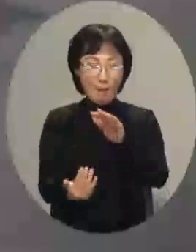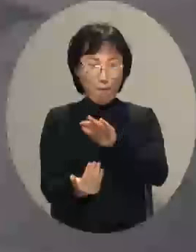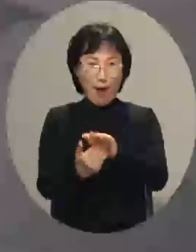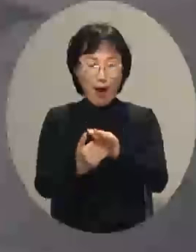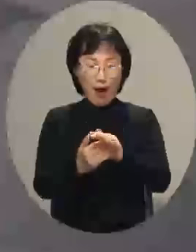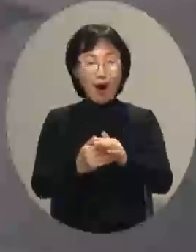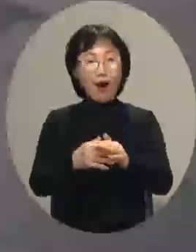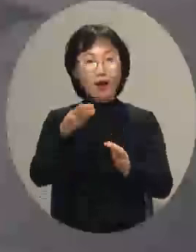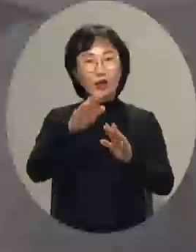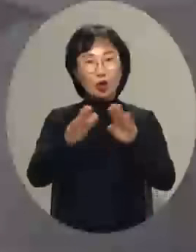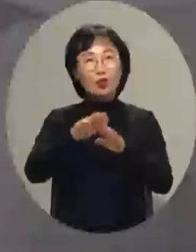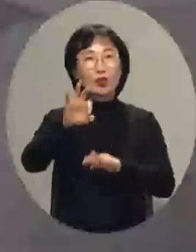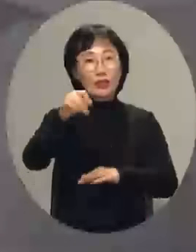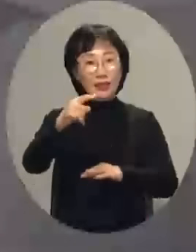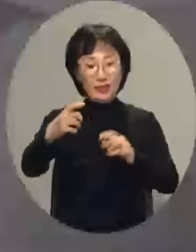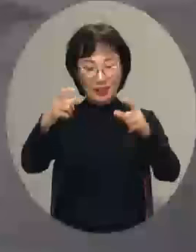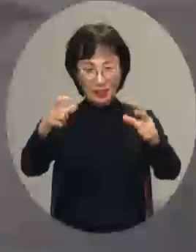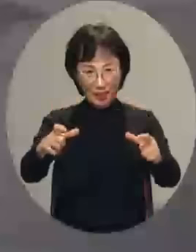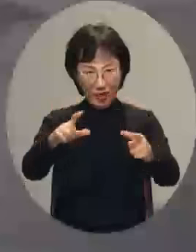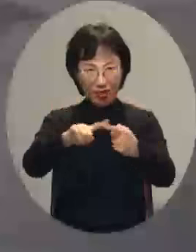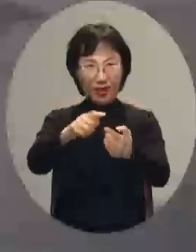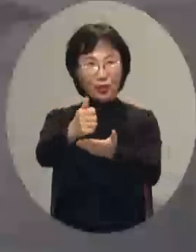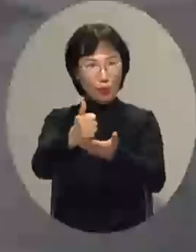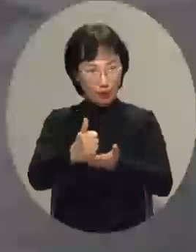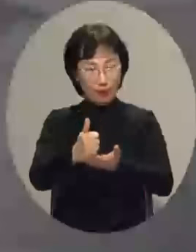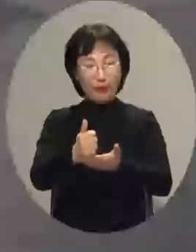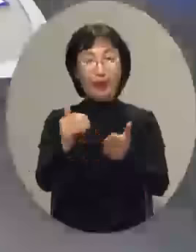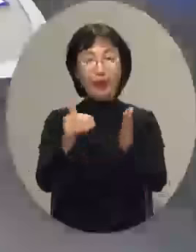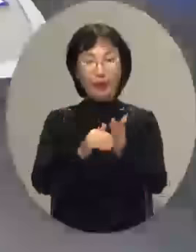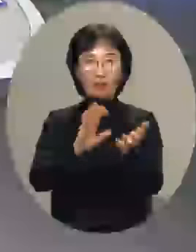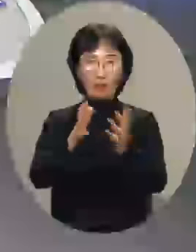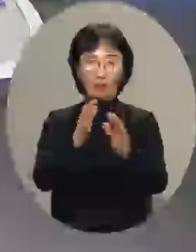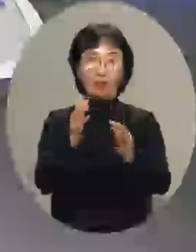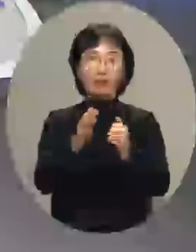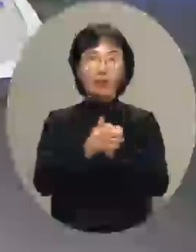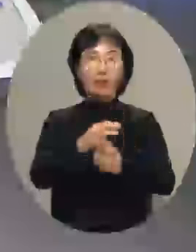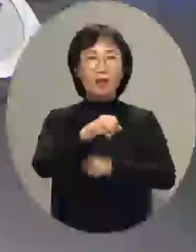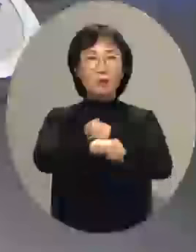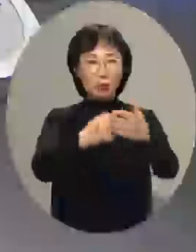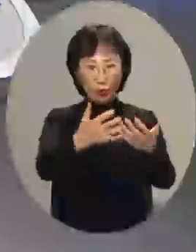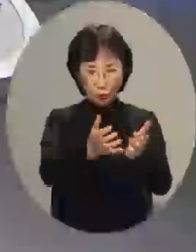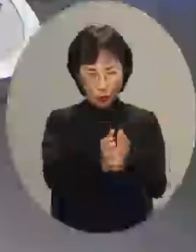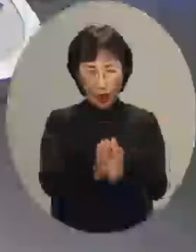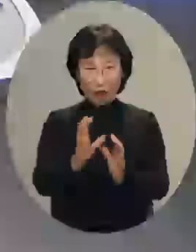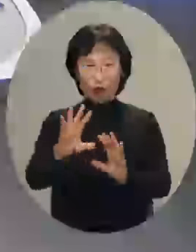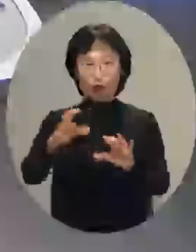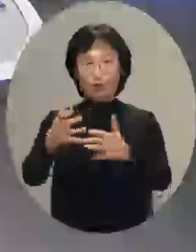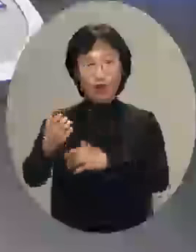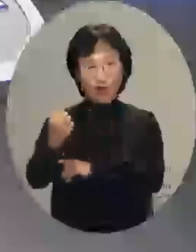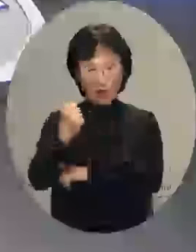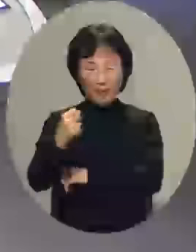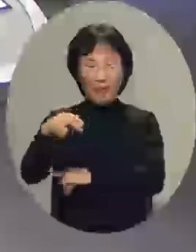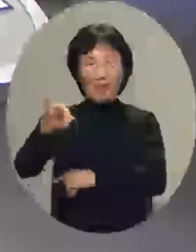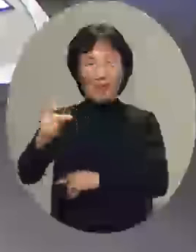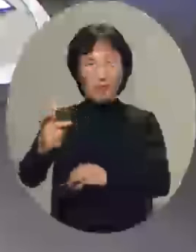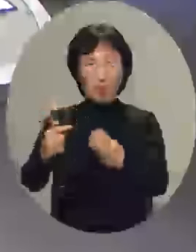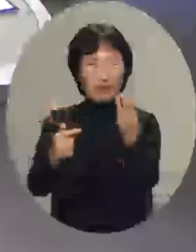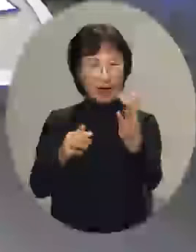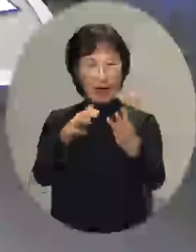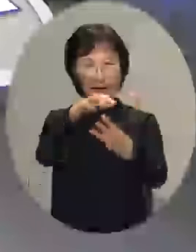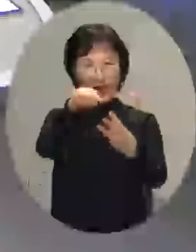을선거구 후보자들의 토론회를 마련했습니다. 더불어민주당과 국민의힘 그리고 진보당까지 세 당의